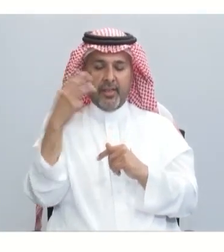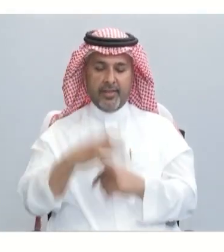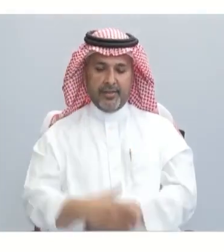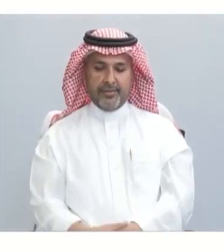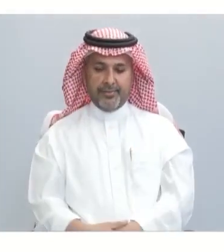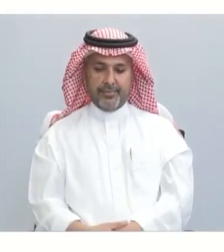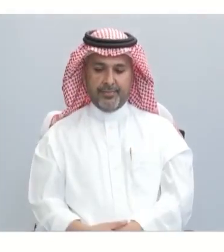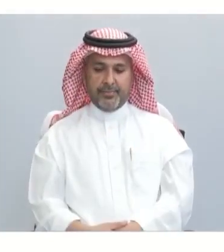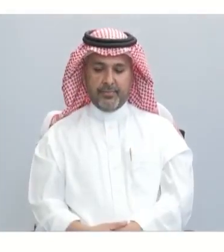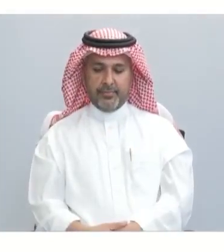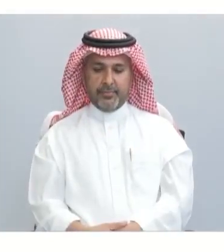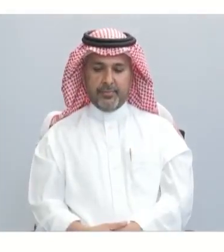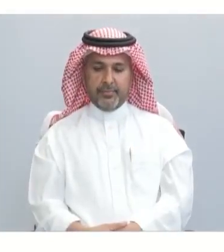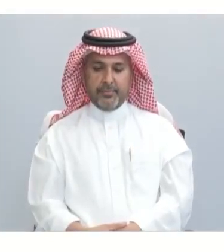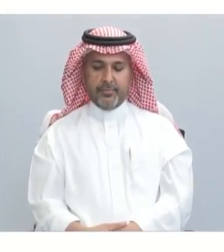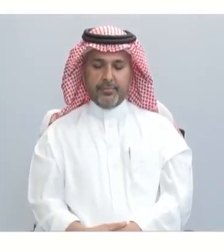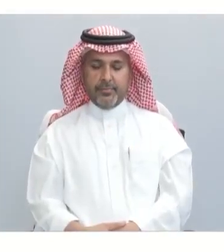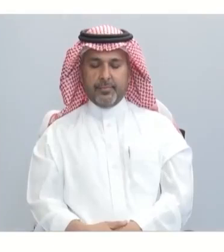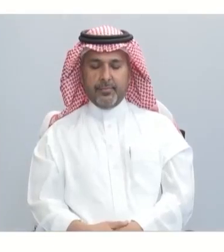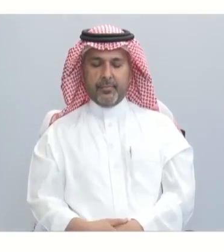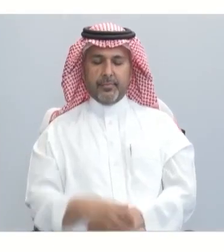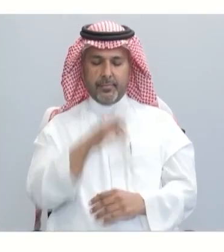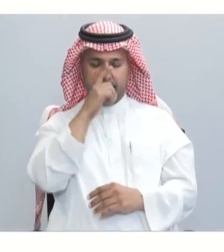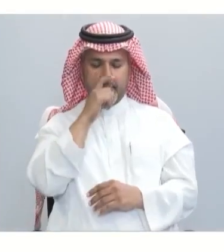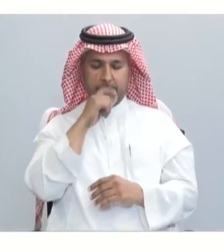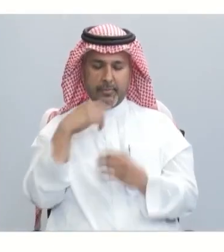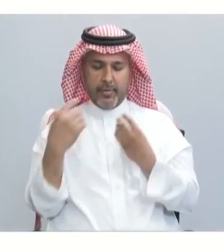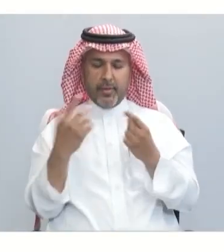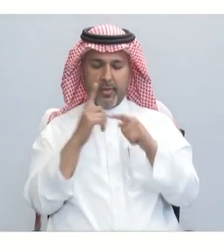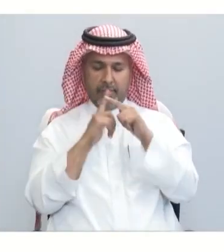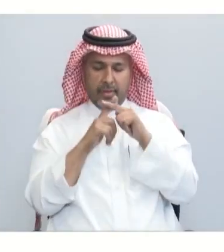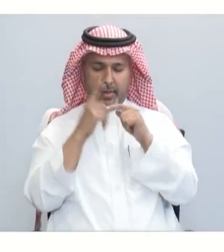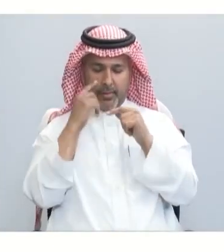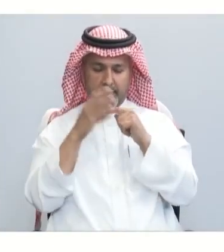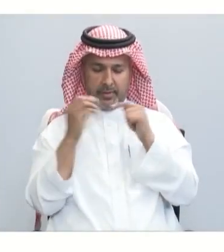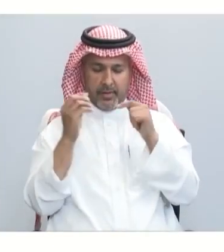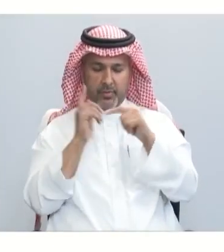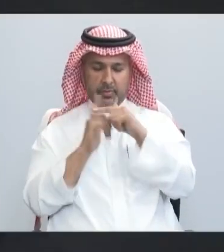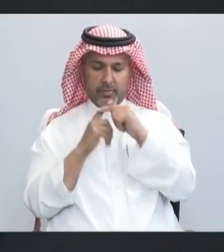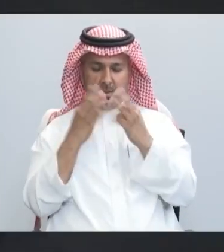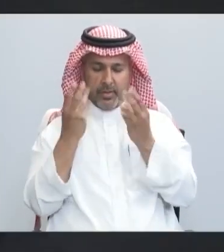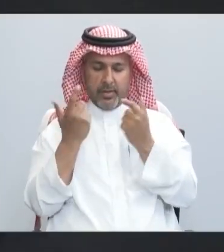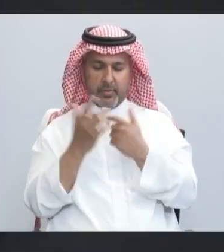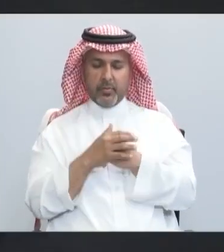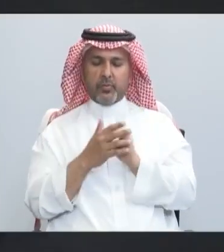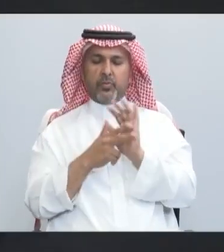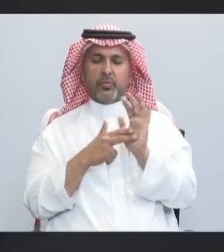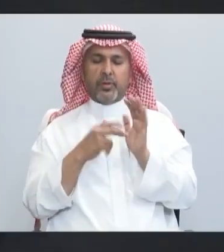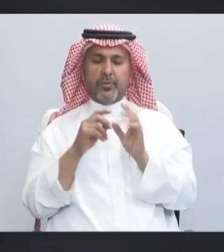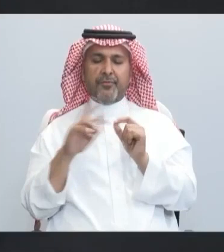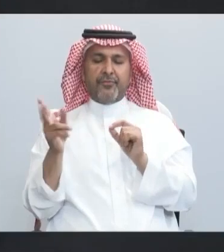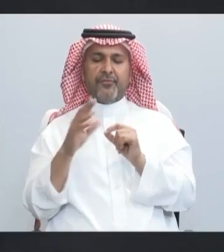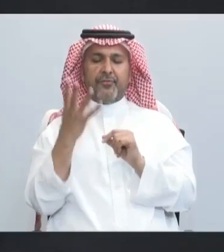عددين مره مطروحين من بعض مره مجموعين على بعض نفس العددين مره بينهم جمع مره بينهم طرح معنا انها فرق